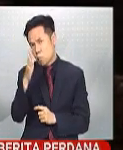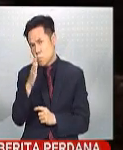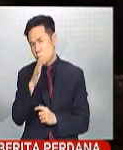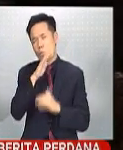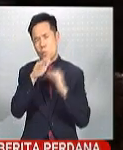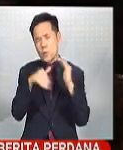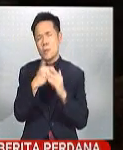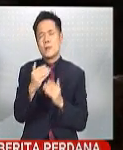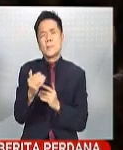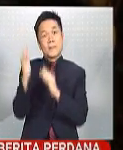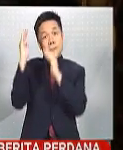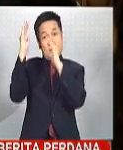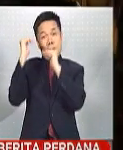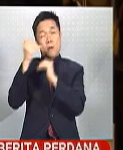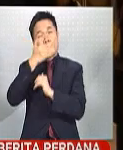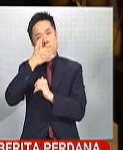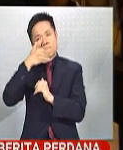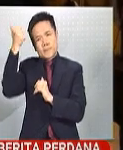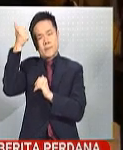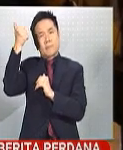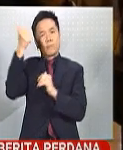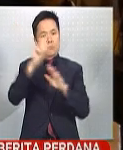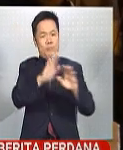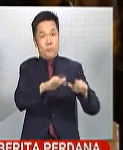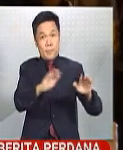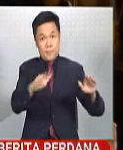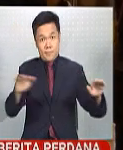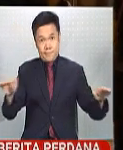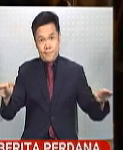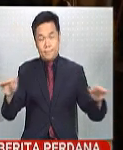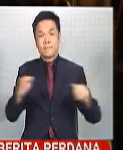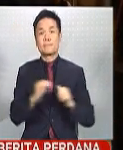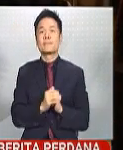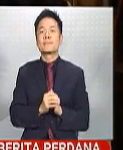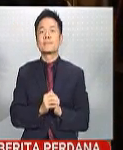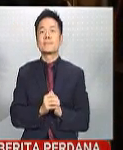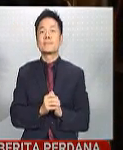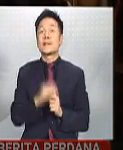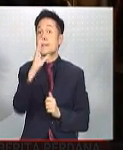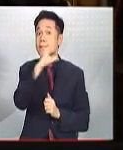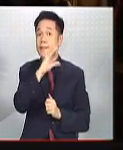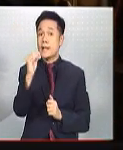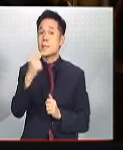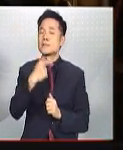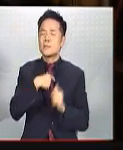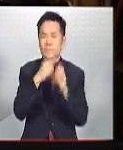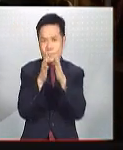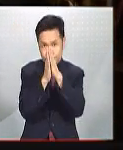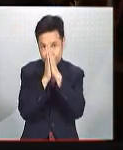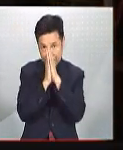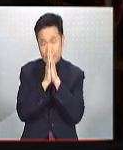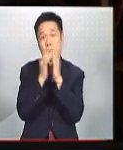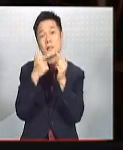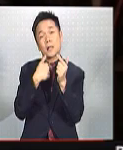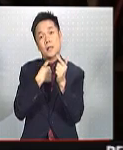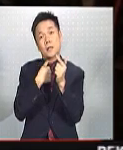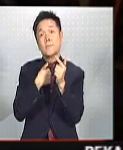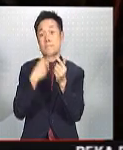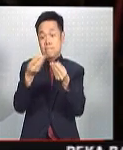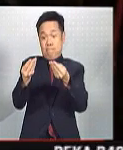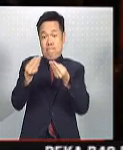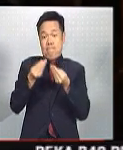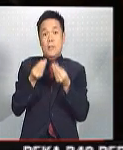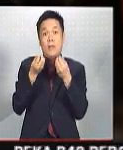yang terbaik untuk pendidikan anak mereka. Dan saya mohon supaya saya diberi ruang,